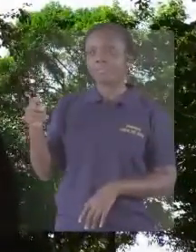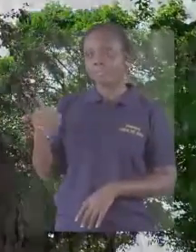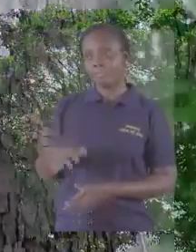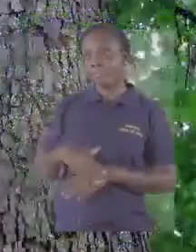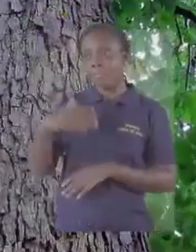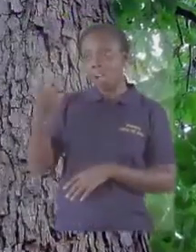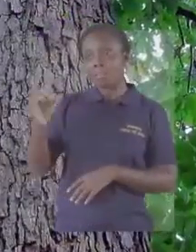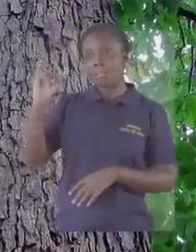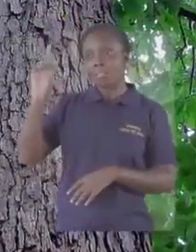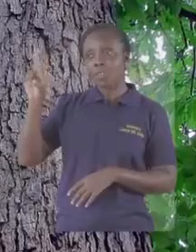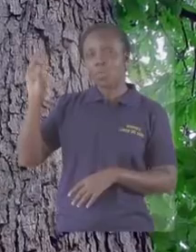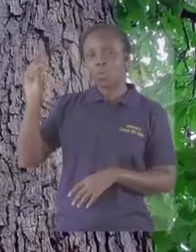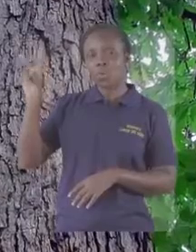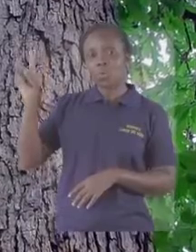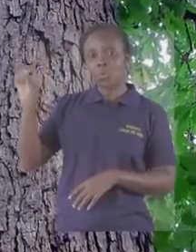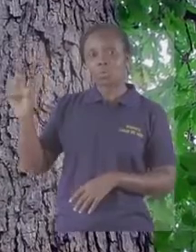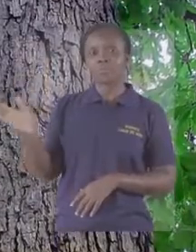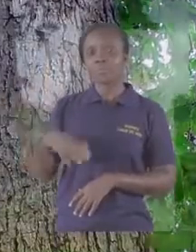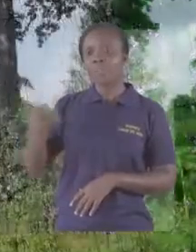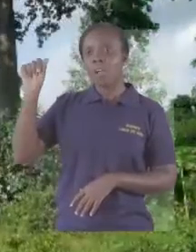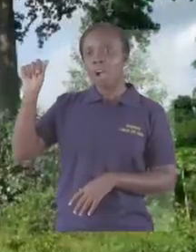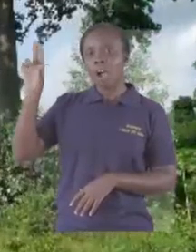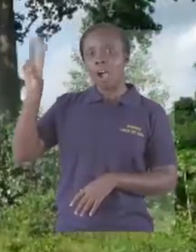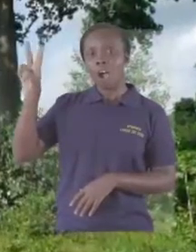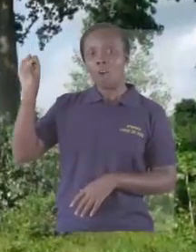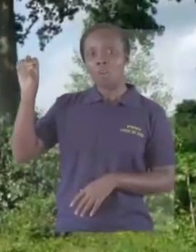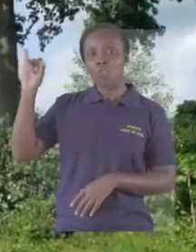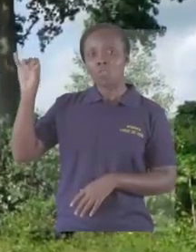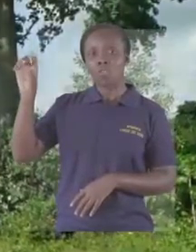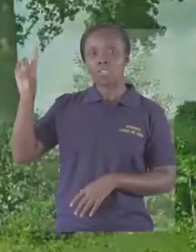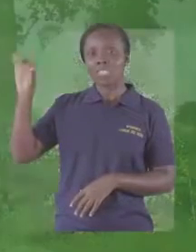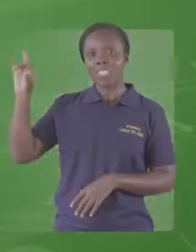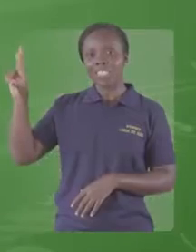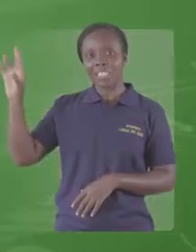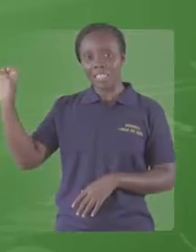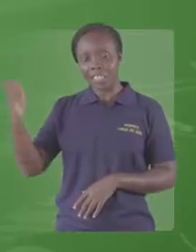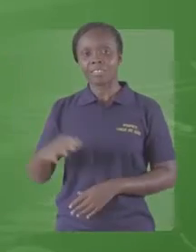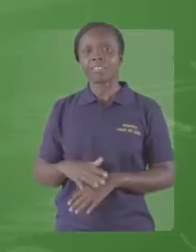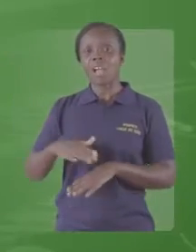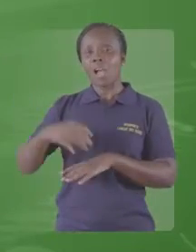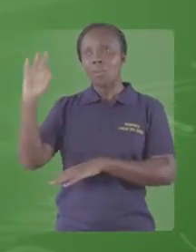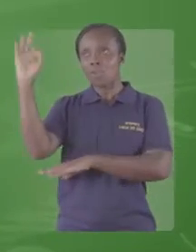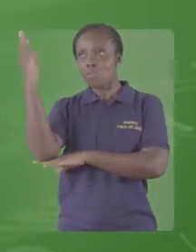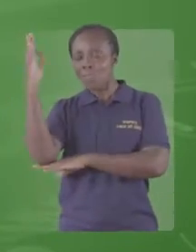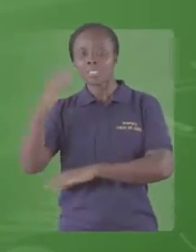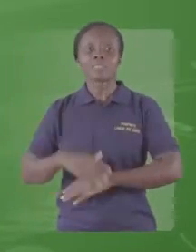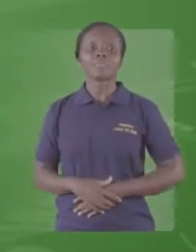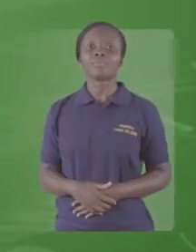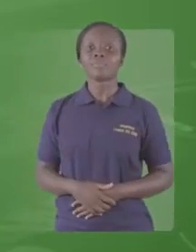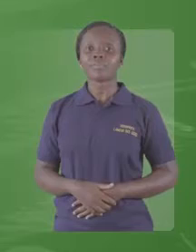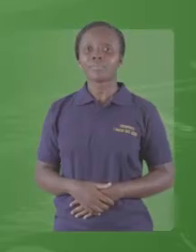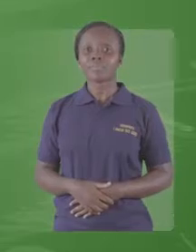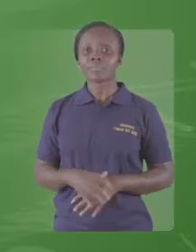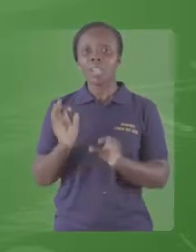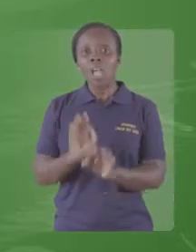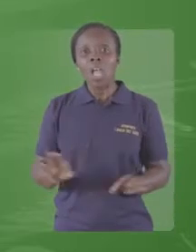l'iroko, l'avodiré et le fromager. Quelle est